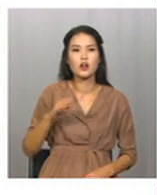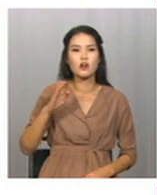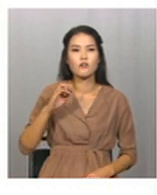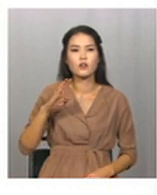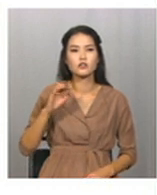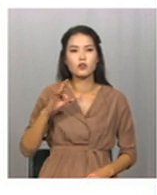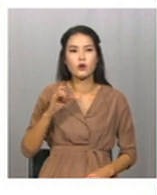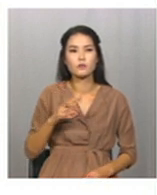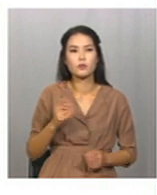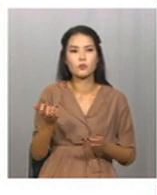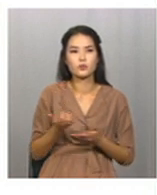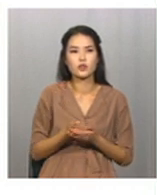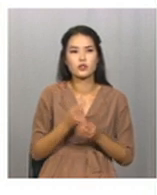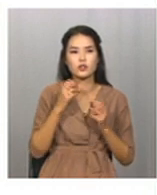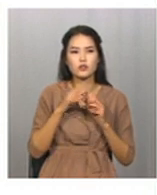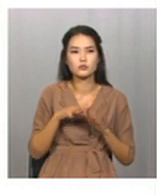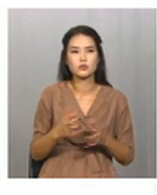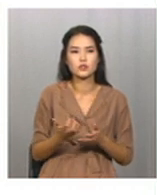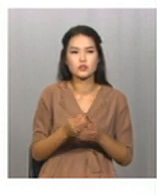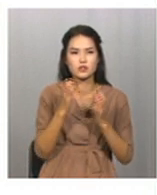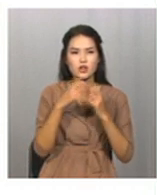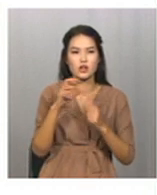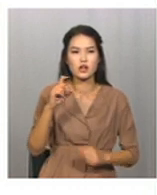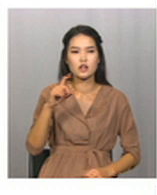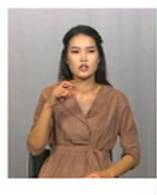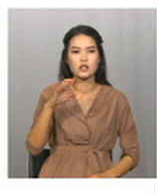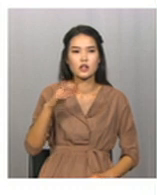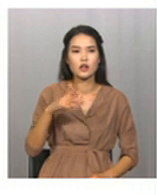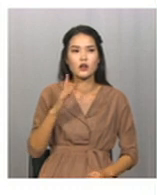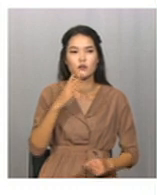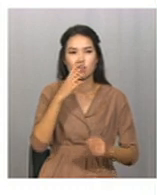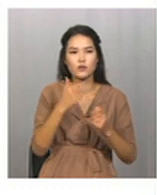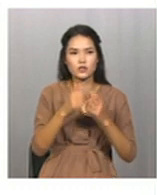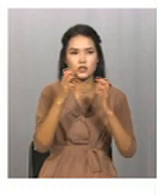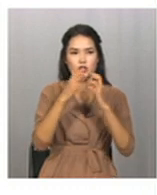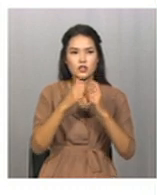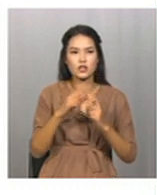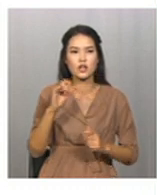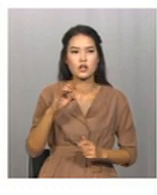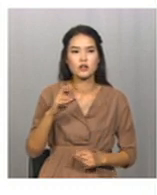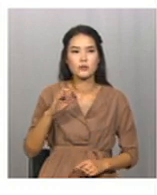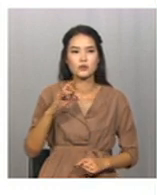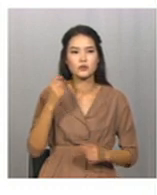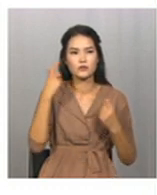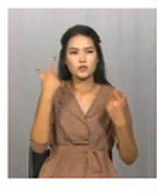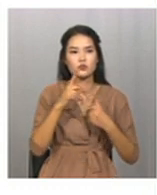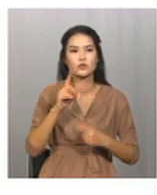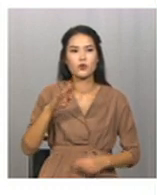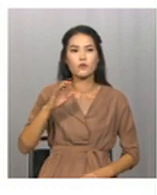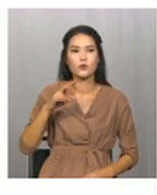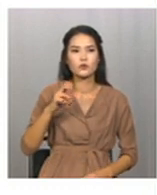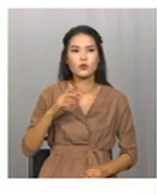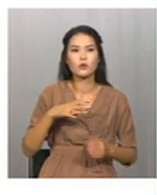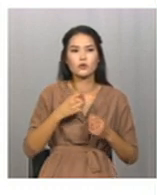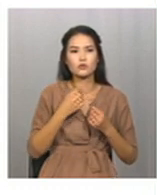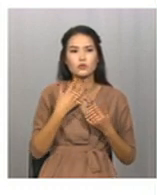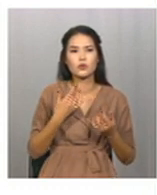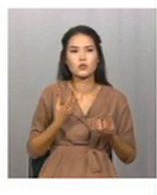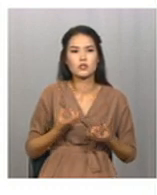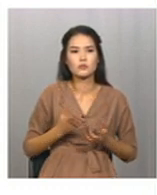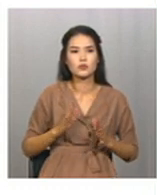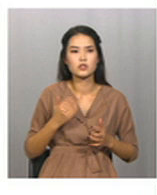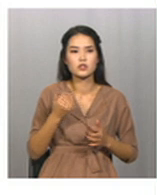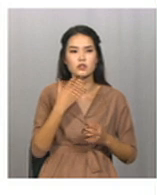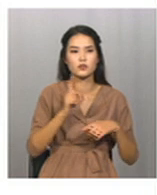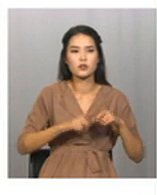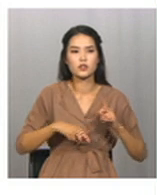Фандорину удается распутать дело «Азазель». В ходе расследования Эраст Петрович выясняет, что фортуна, столь немилостивая к его